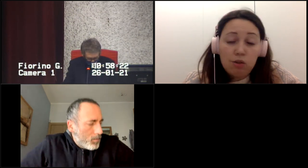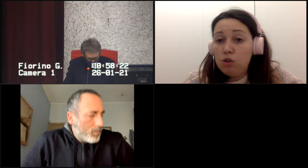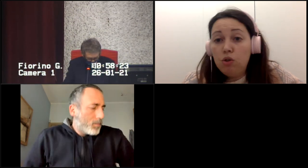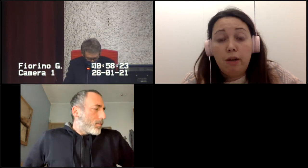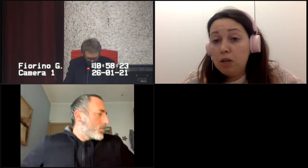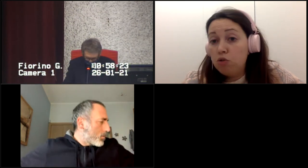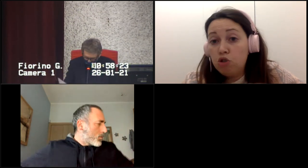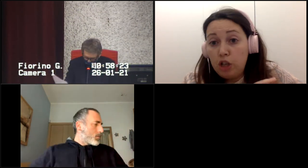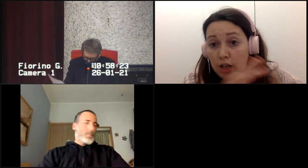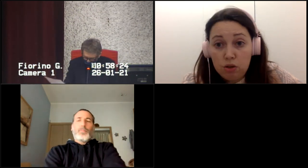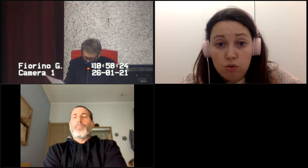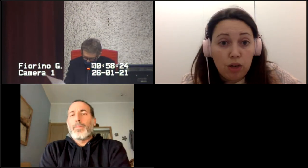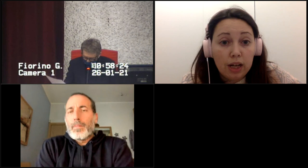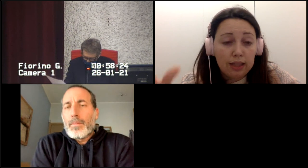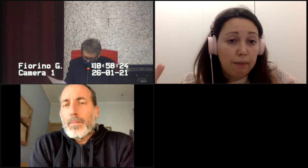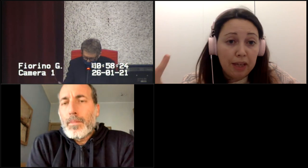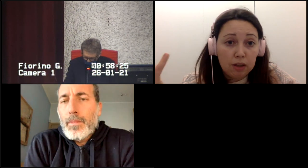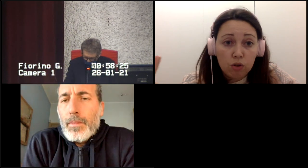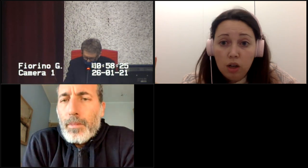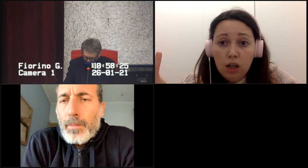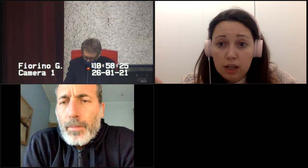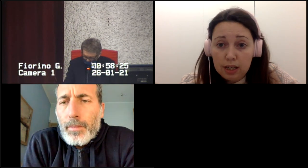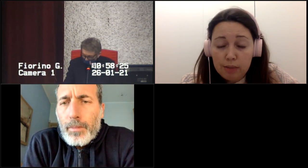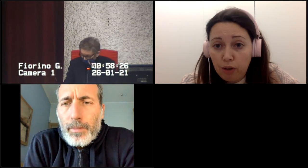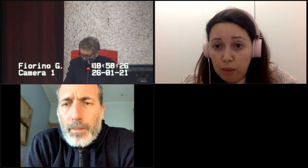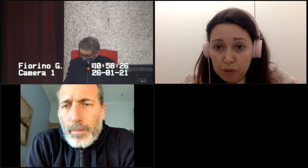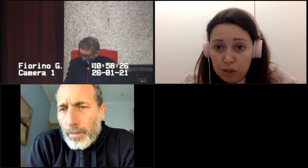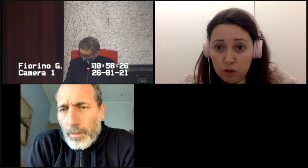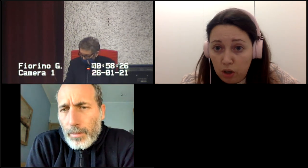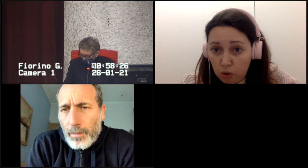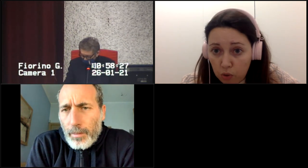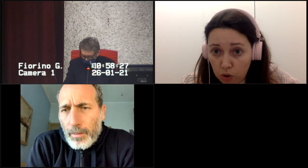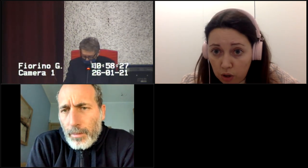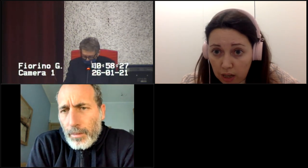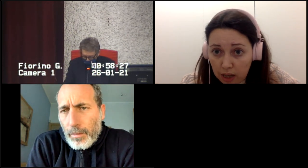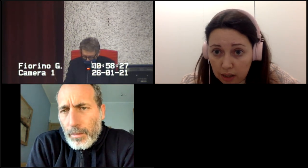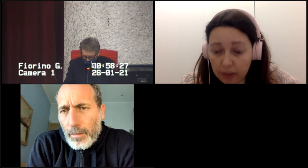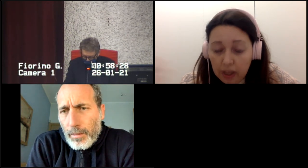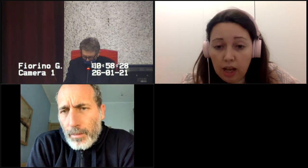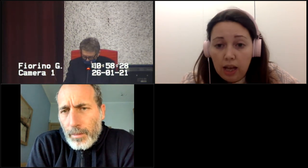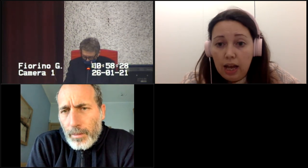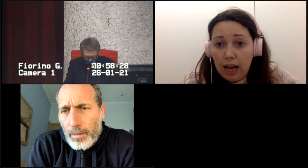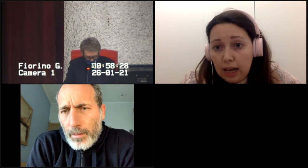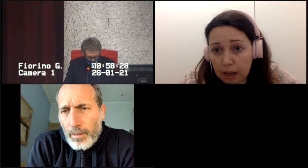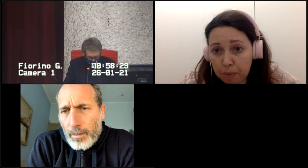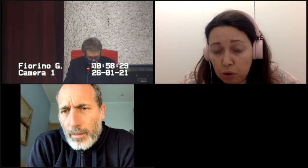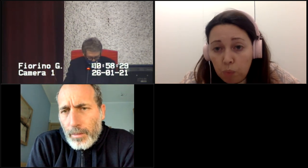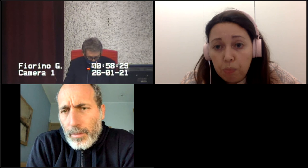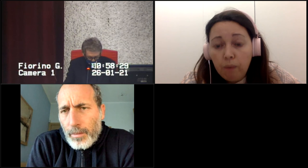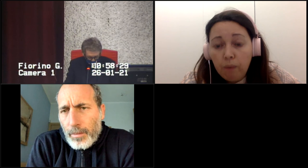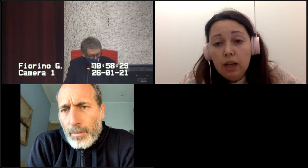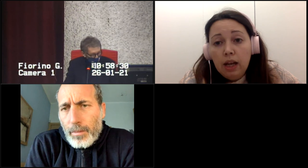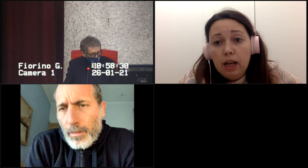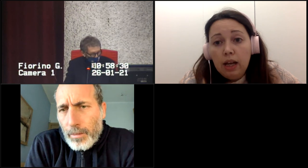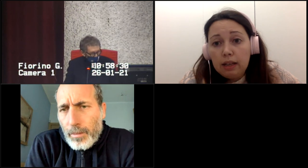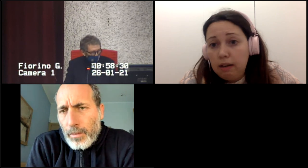andare in discussione, ma non c'era nessun arretramento rispetto alla posizione concordata alla